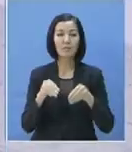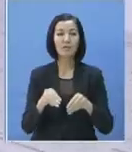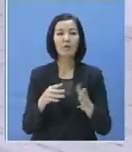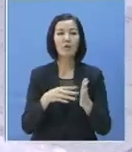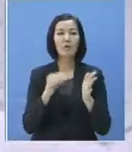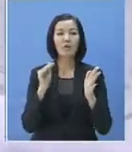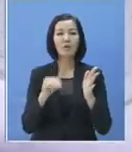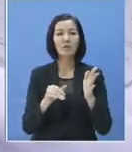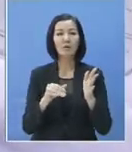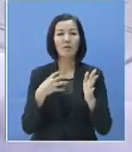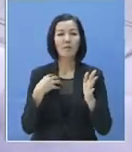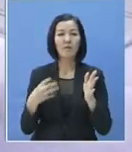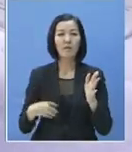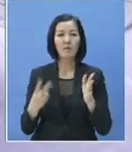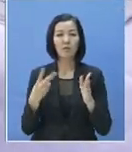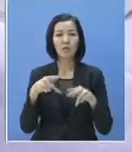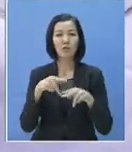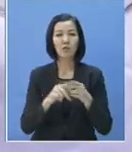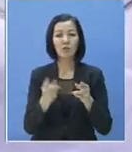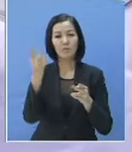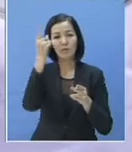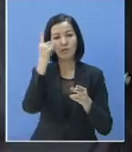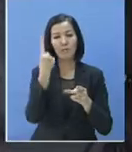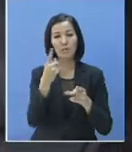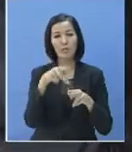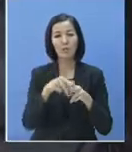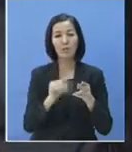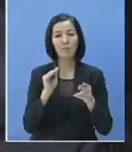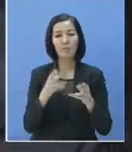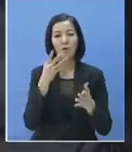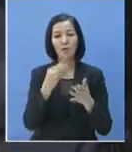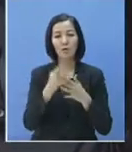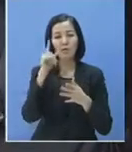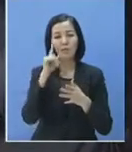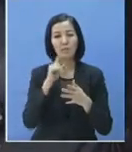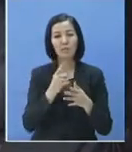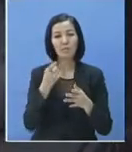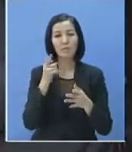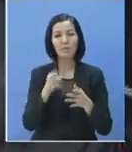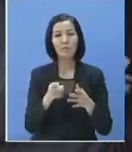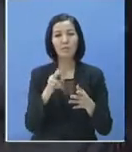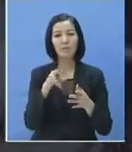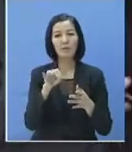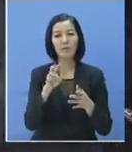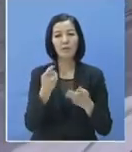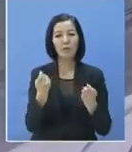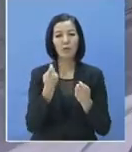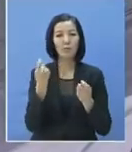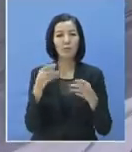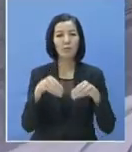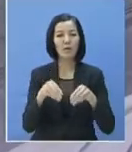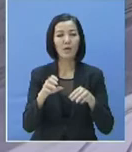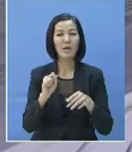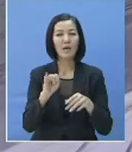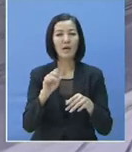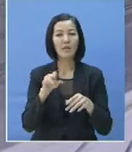9 мыңында француз, 2,5 мыңында неміс, 1,5 мыңында отандық, 1 мыңында даниялық тұқым. Айдын шаруа